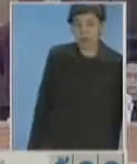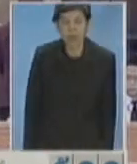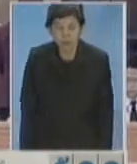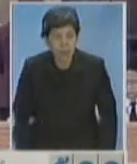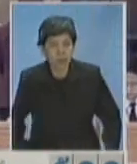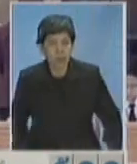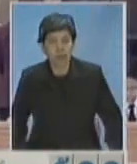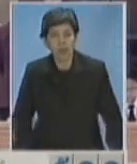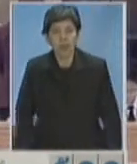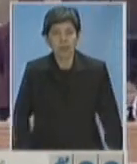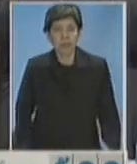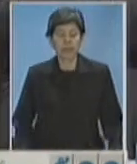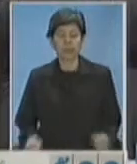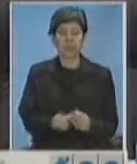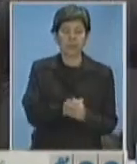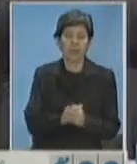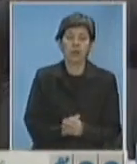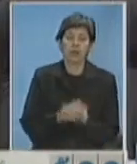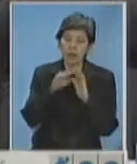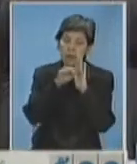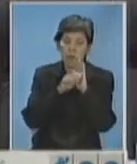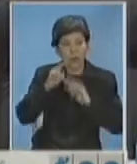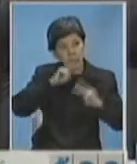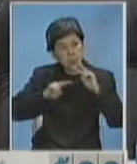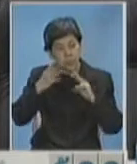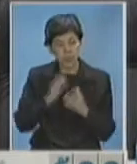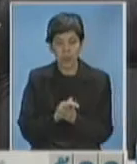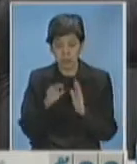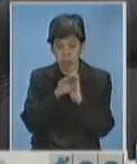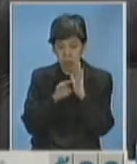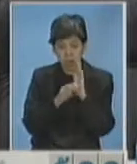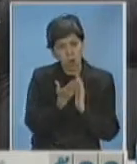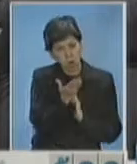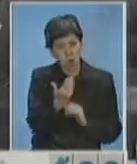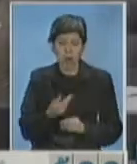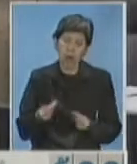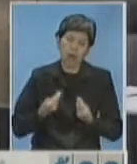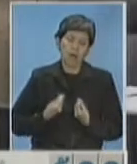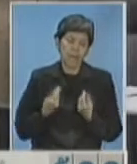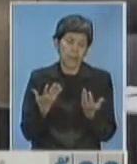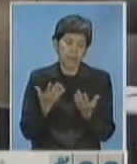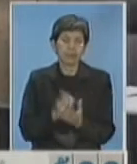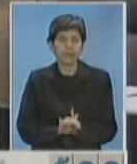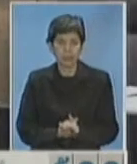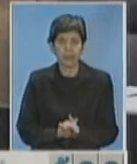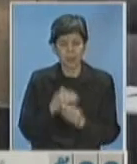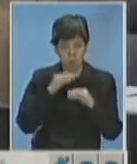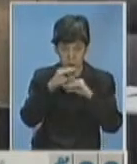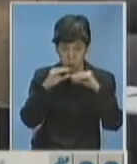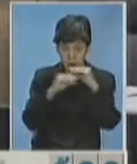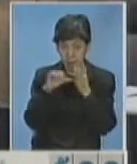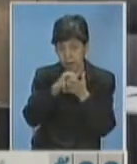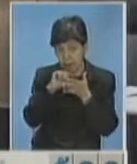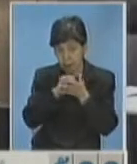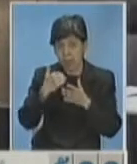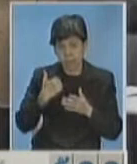ม่ต้องประท้วงนะคะก็คือไม่มีรายละเอียดให้ตรวจสอบขอเอกสารหลายรายการก็ไม่มีให้นะคะมีโครงการแปรยติเข้